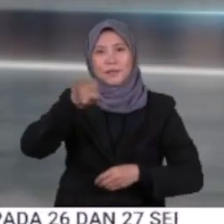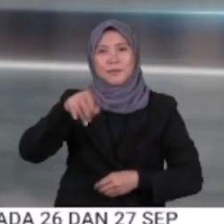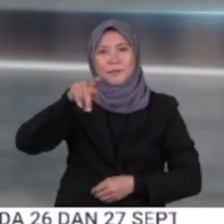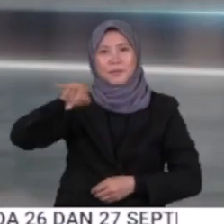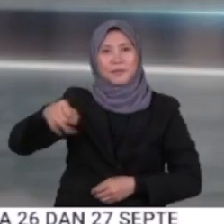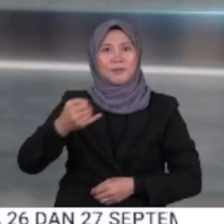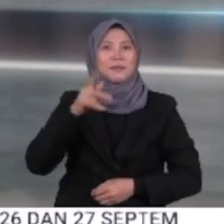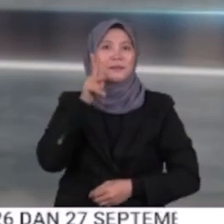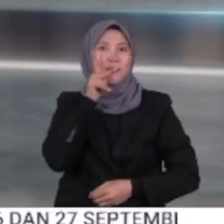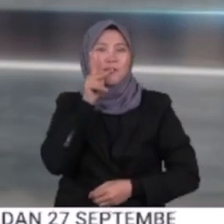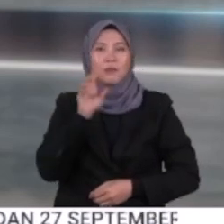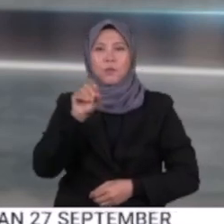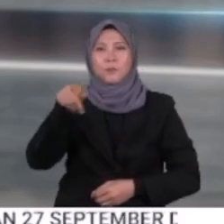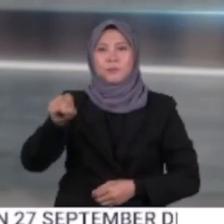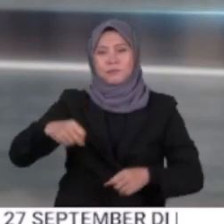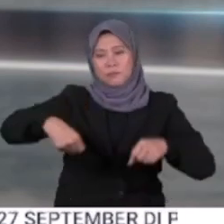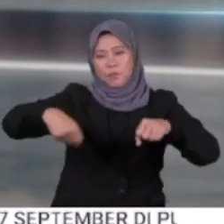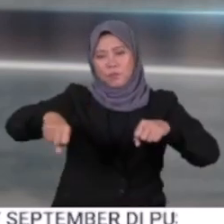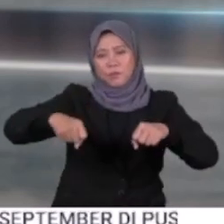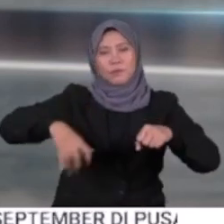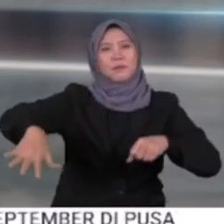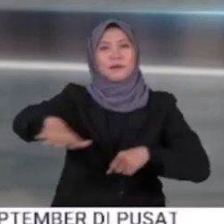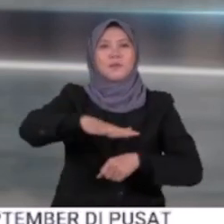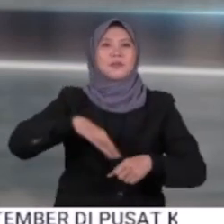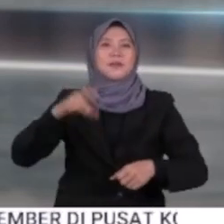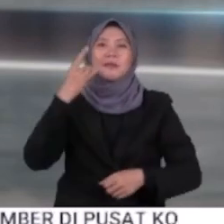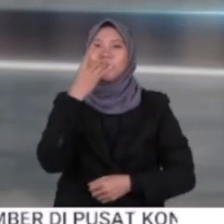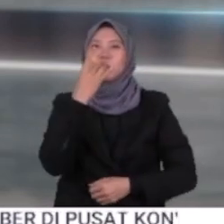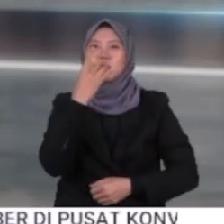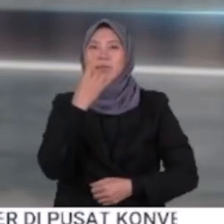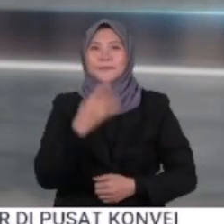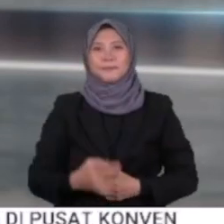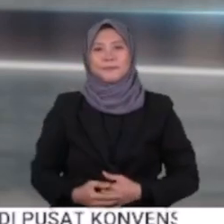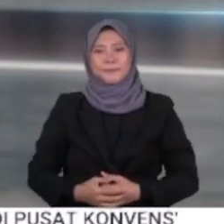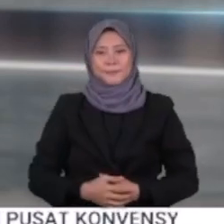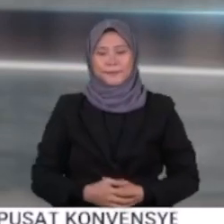dalam operasi khas mutusical di sekitar kawasan